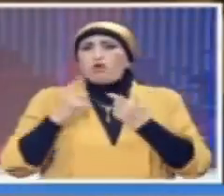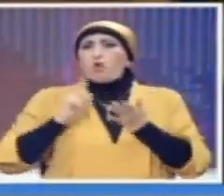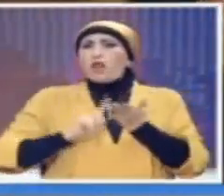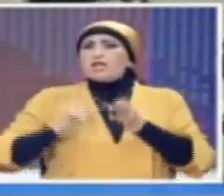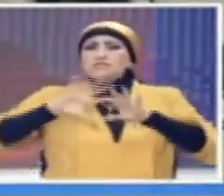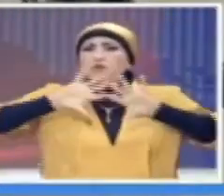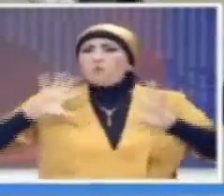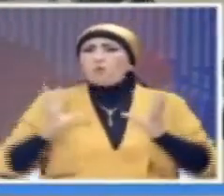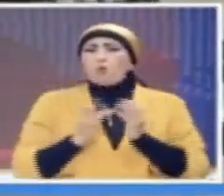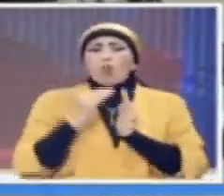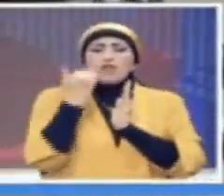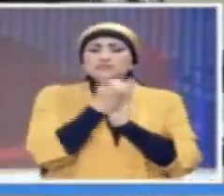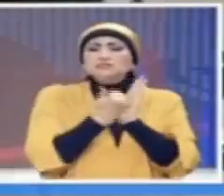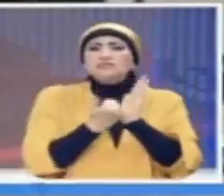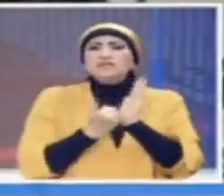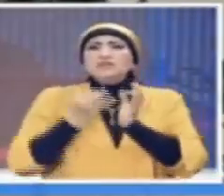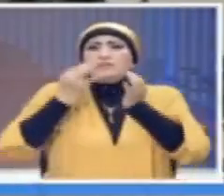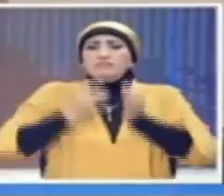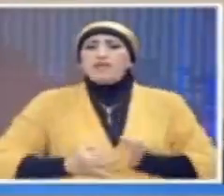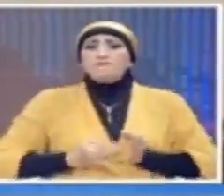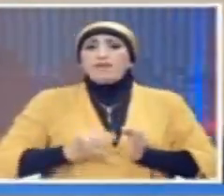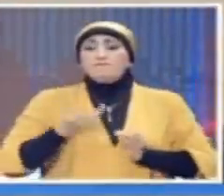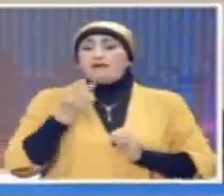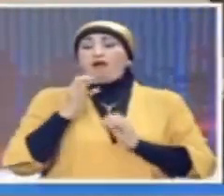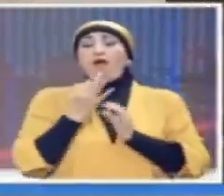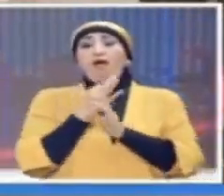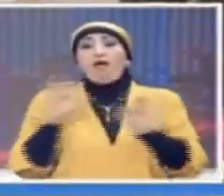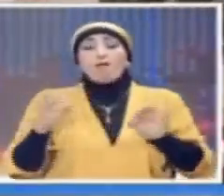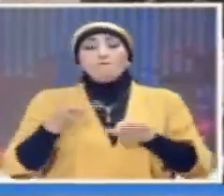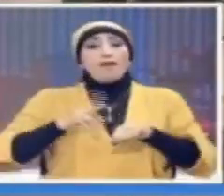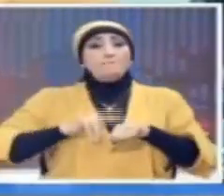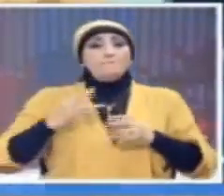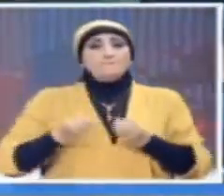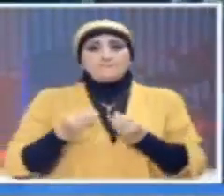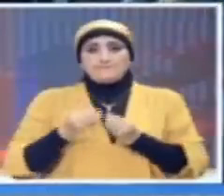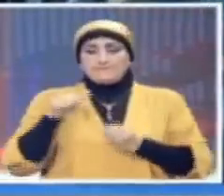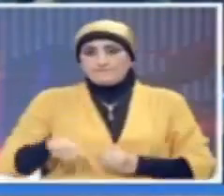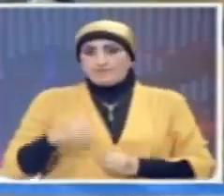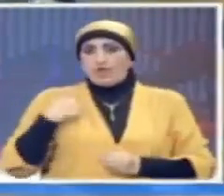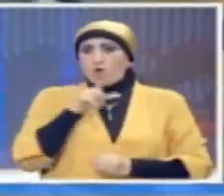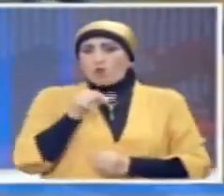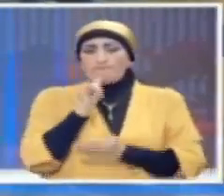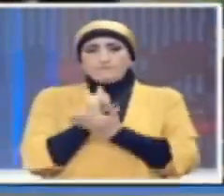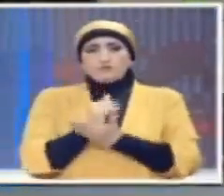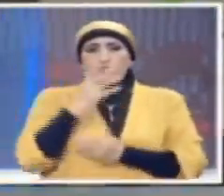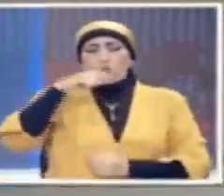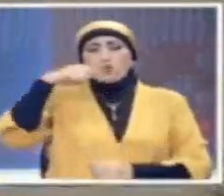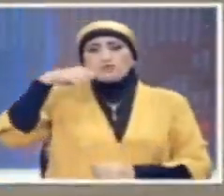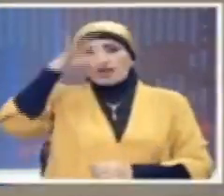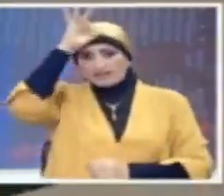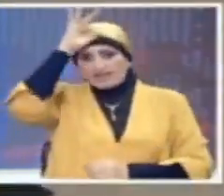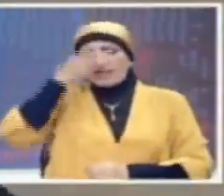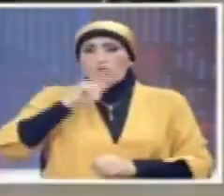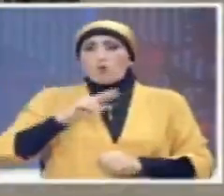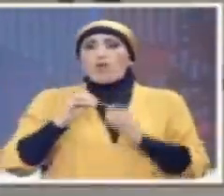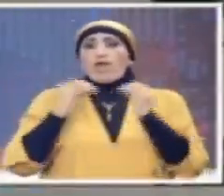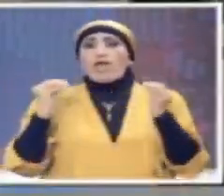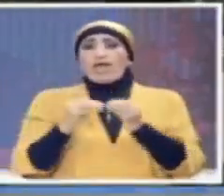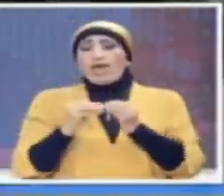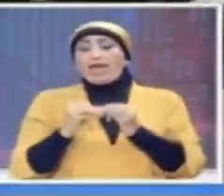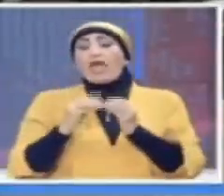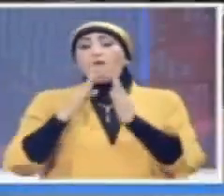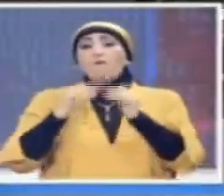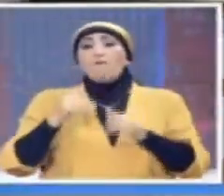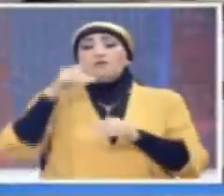كافة الترتيبات والإجراءات المرتبطة بالتعاون مع أجهزة وزارة الداخلية والهيئة الوطنية